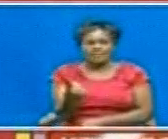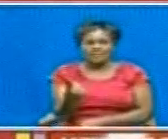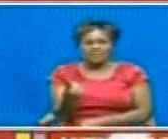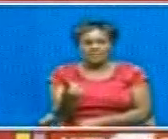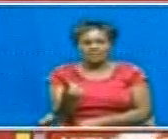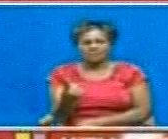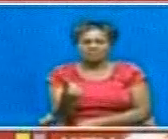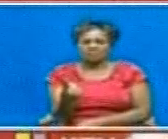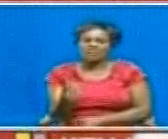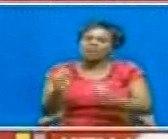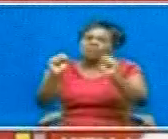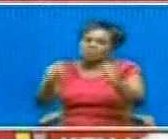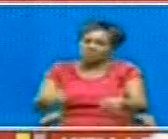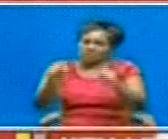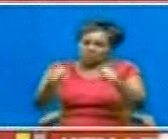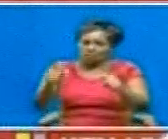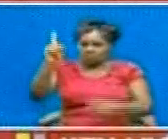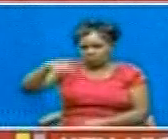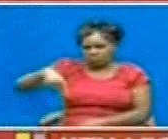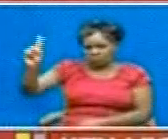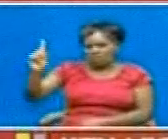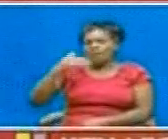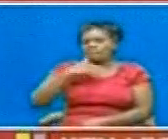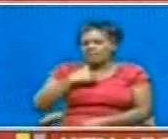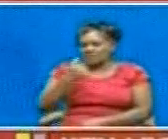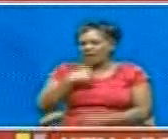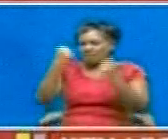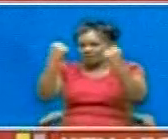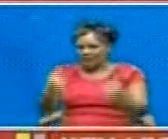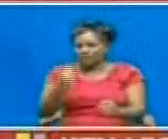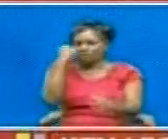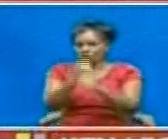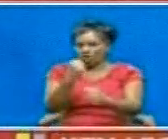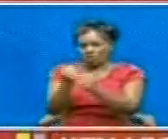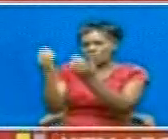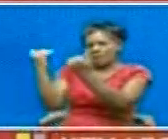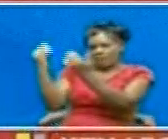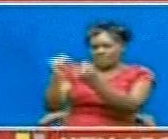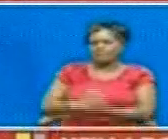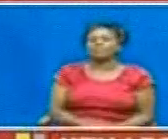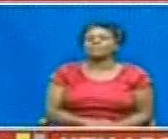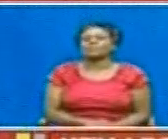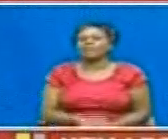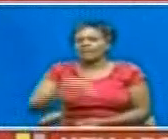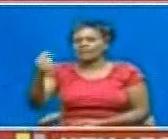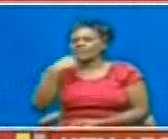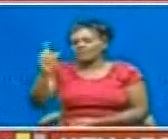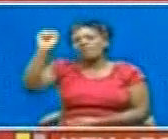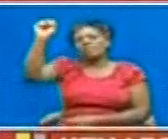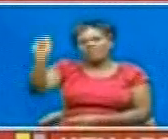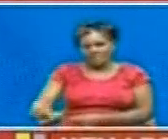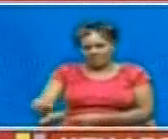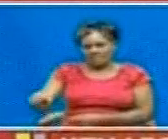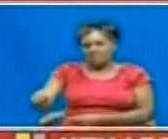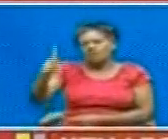Robert Karugu anasema huenda wachukue ligi lakini kuna mlima wa kupanda. Players Frank Players anasema yes they